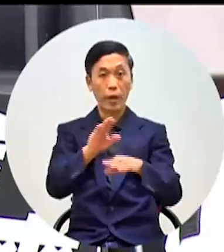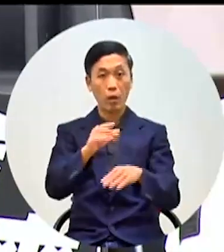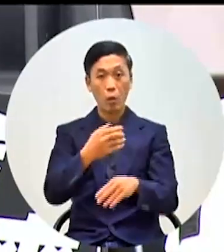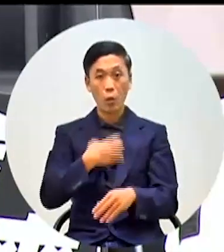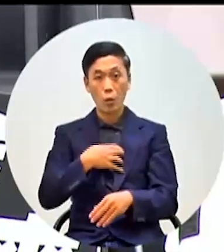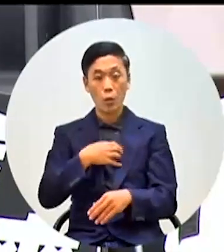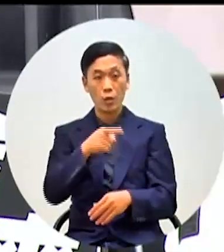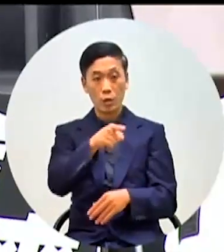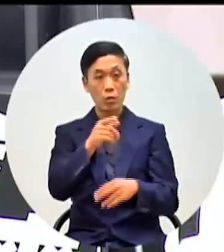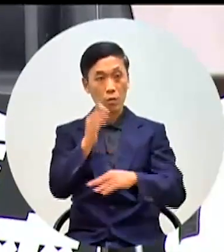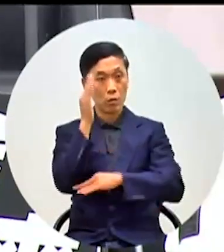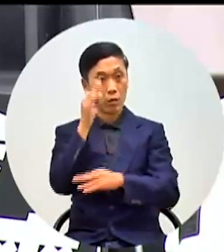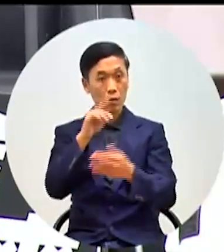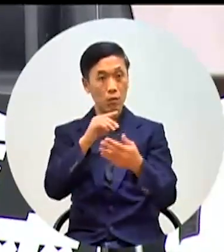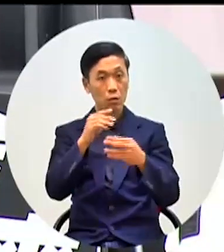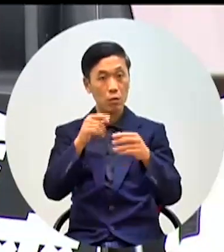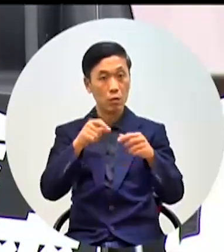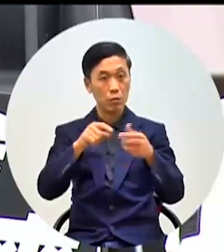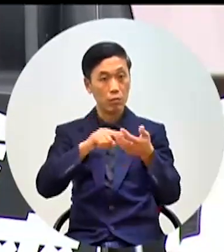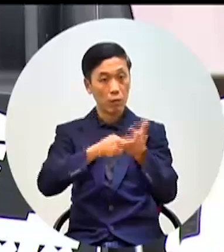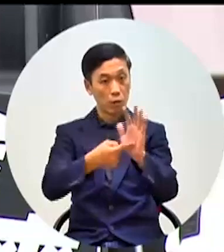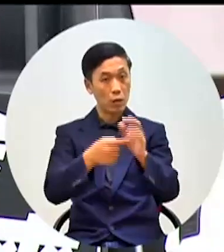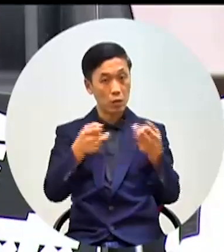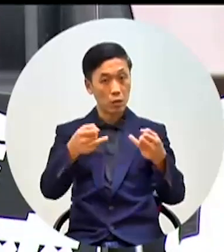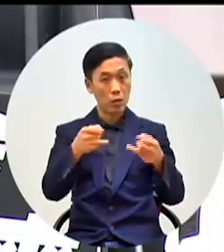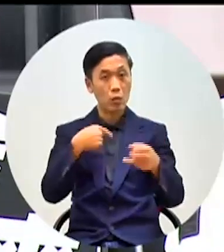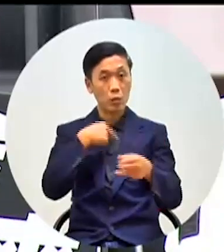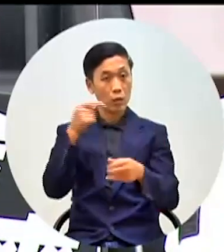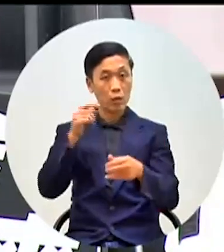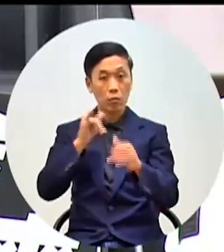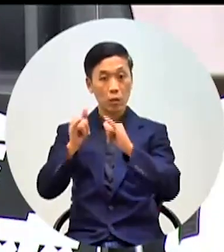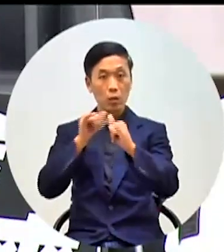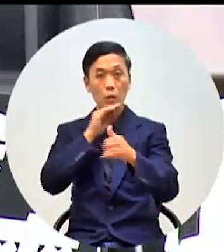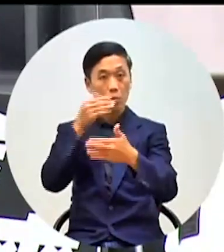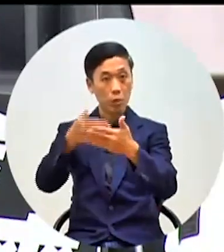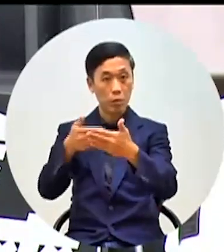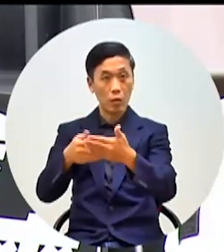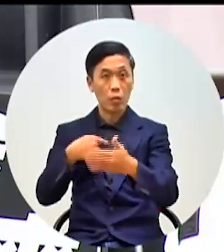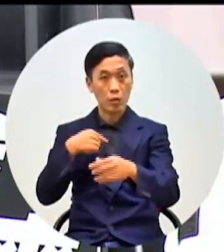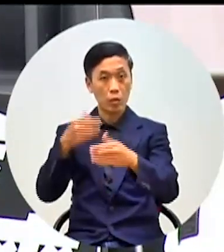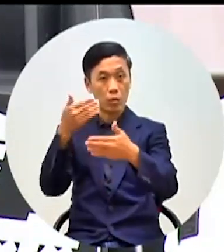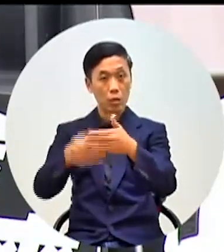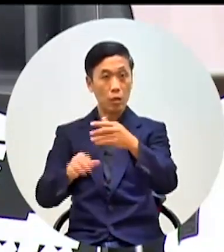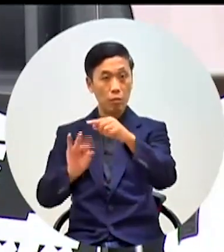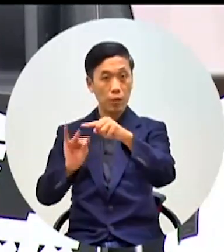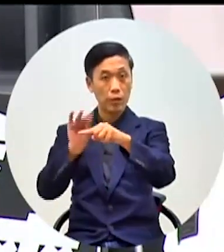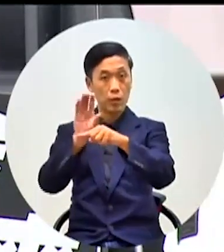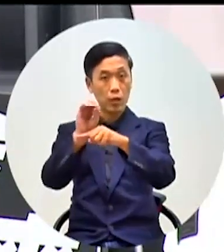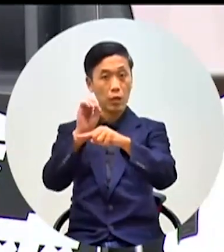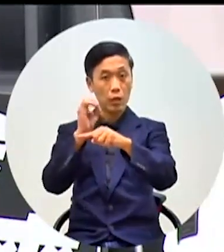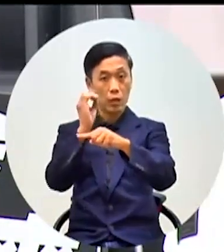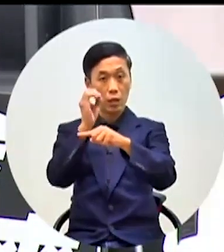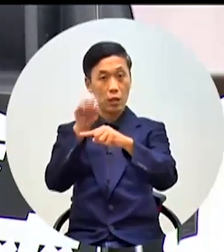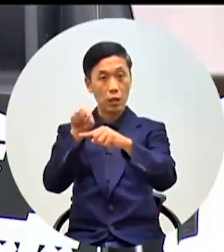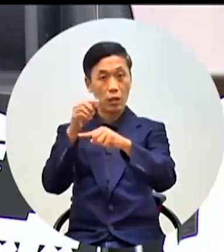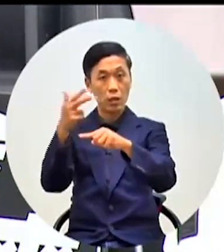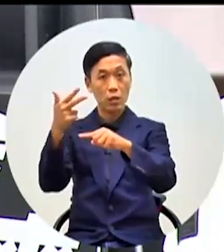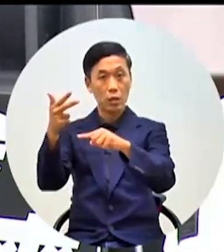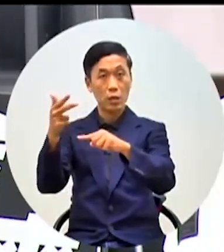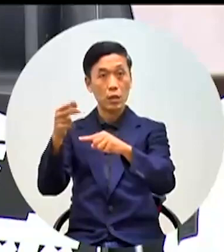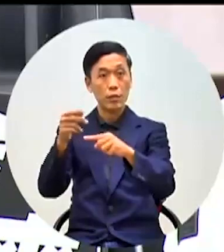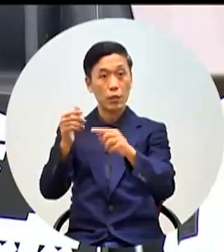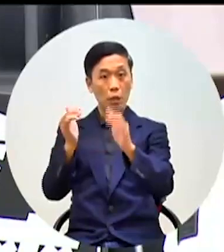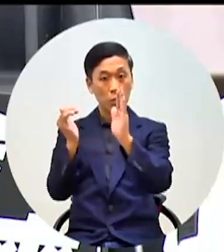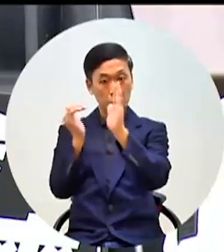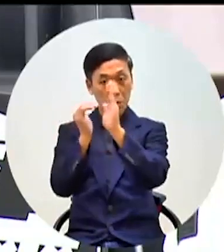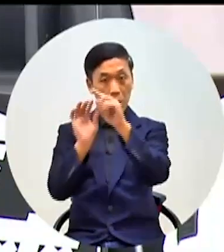对。整体人口的增减率，我们是减少0.77%，起掉六块对吧？相当是1%。我